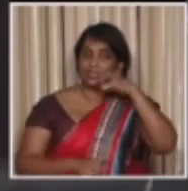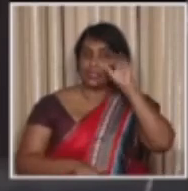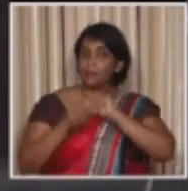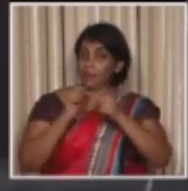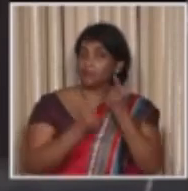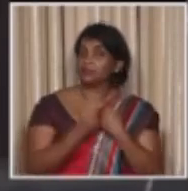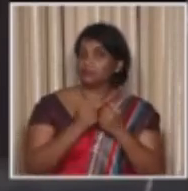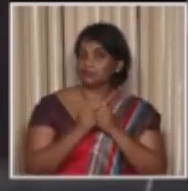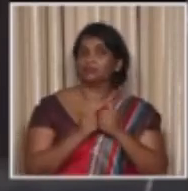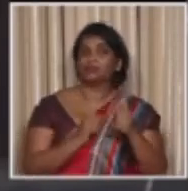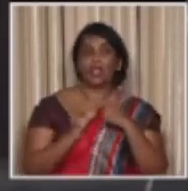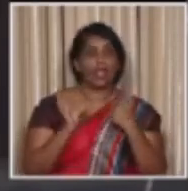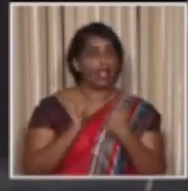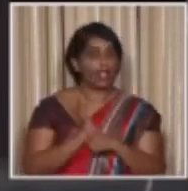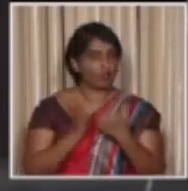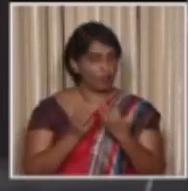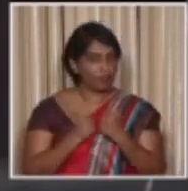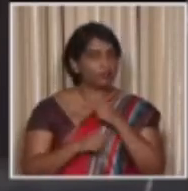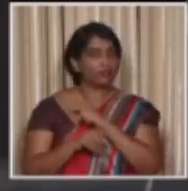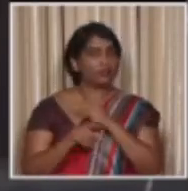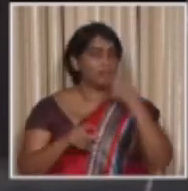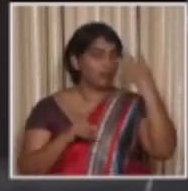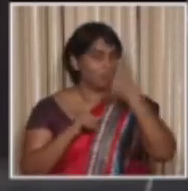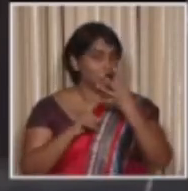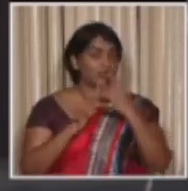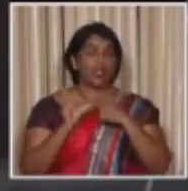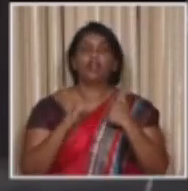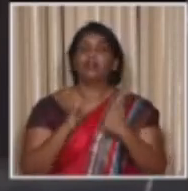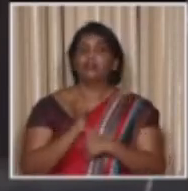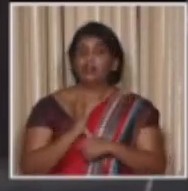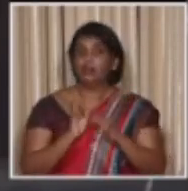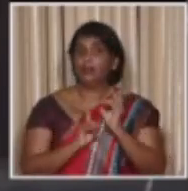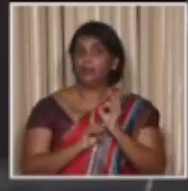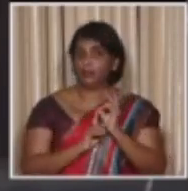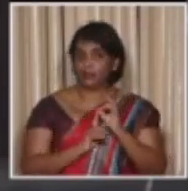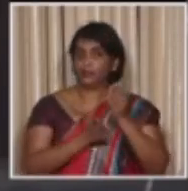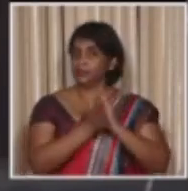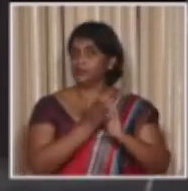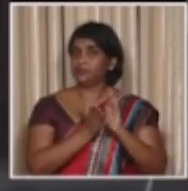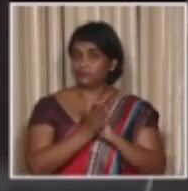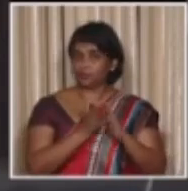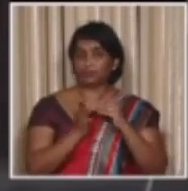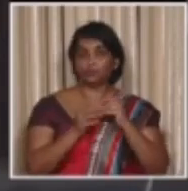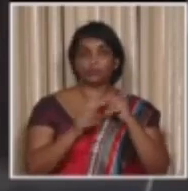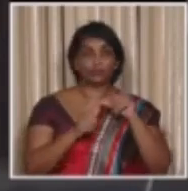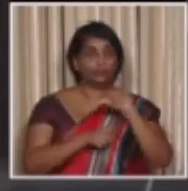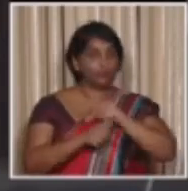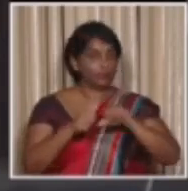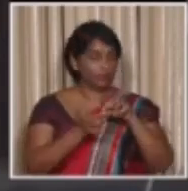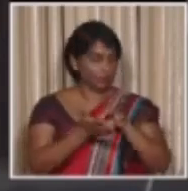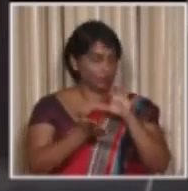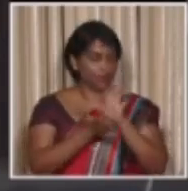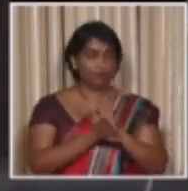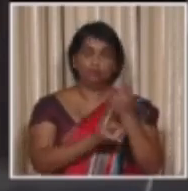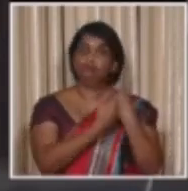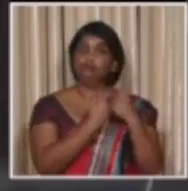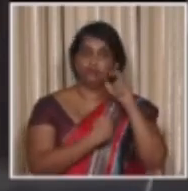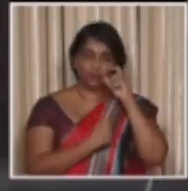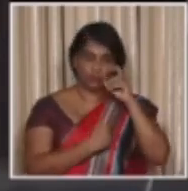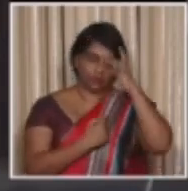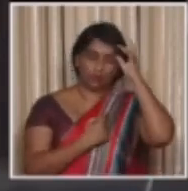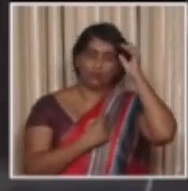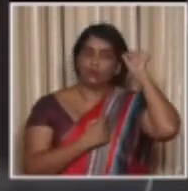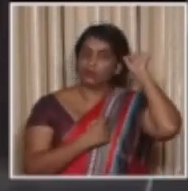නියාමනය සඳහා වෙනත පණතක් ඕනි කියලා. ඔකේ හතරවෙනි පණත වශයෙන් පෞද්ගලික සේවා ආයතන ලියාපදිංචි කිරීම සහ නියාමනය කිරීම